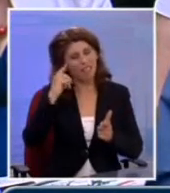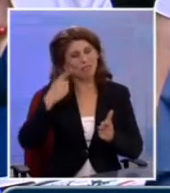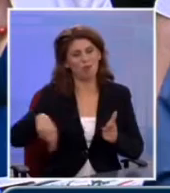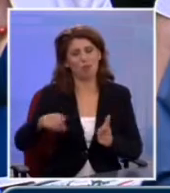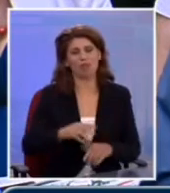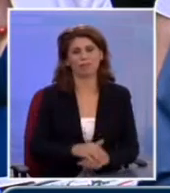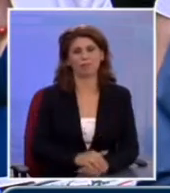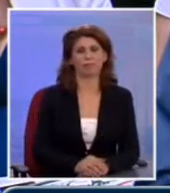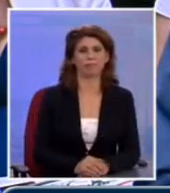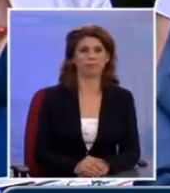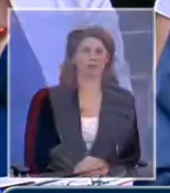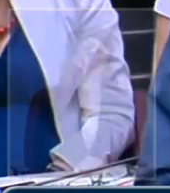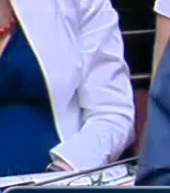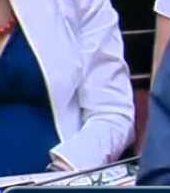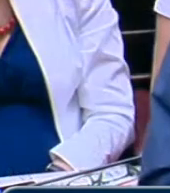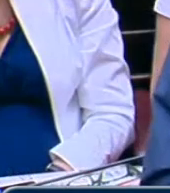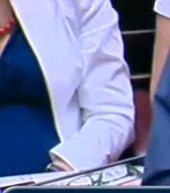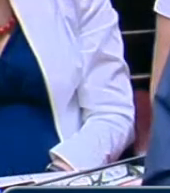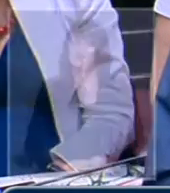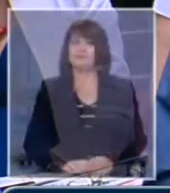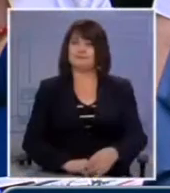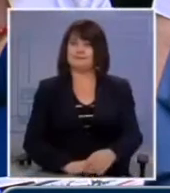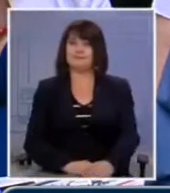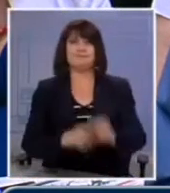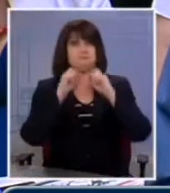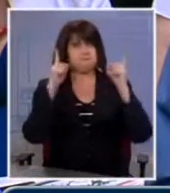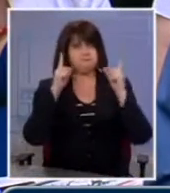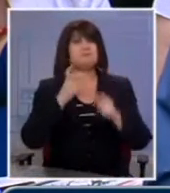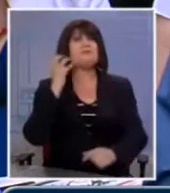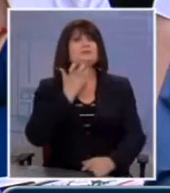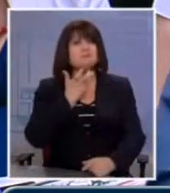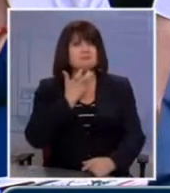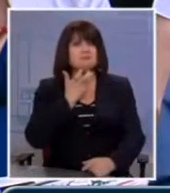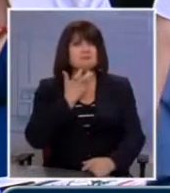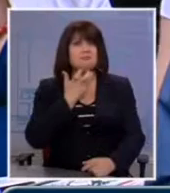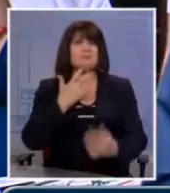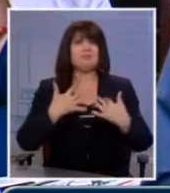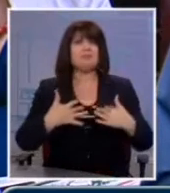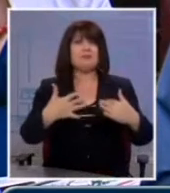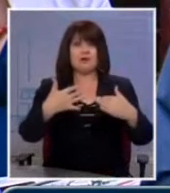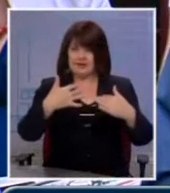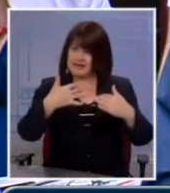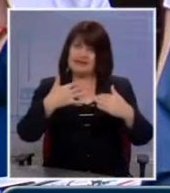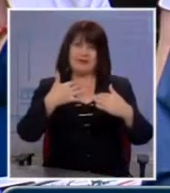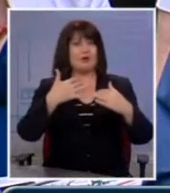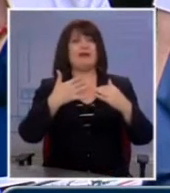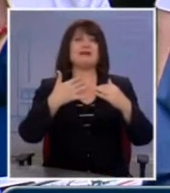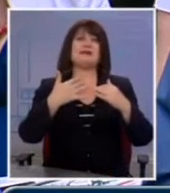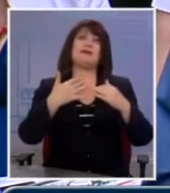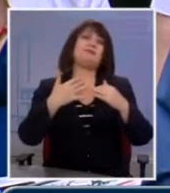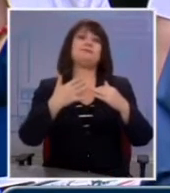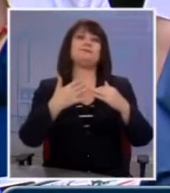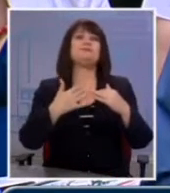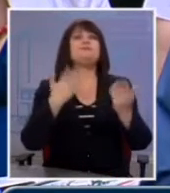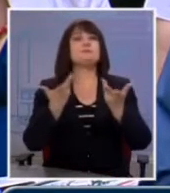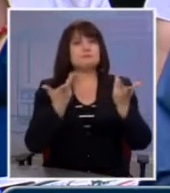Μου έκανε εντύπωση ότι ο κ. Βενιζέλος δεν μένει στην γνώμη της Βουλής, αλλά προσπαθεί να εμπλέξει